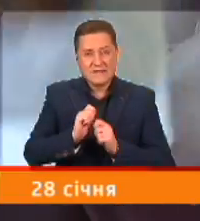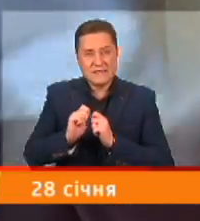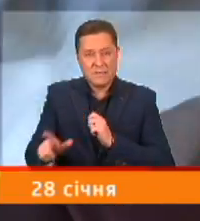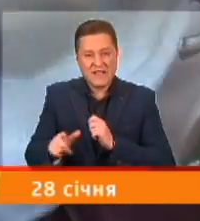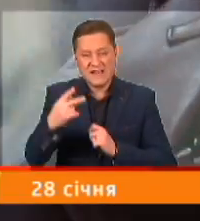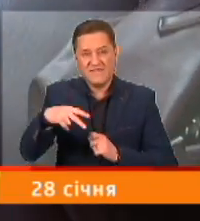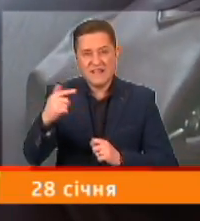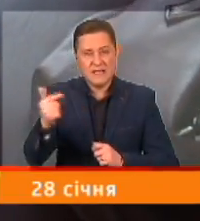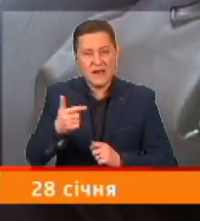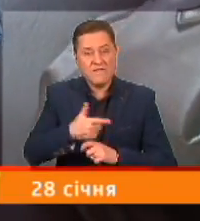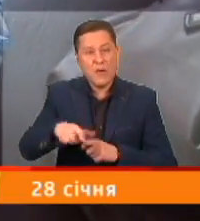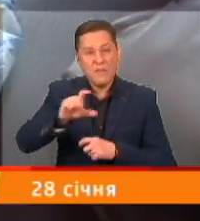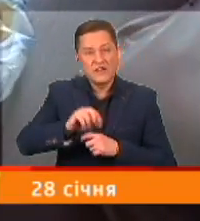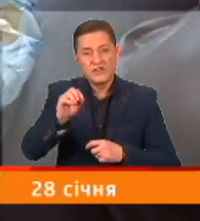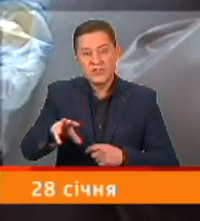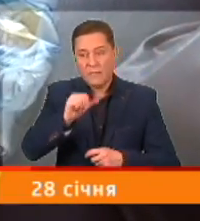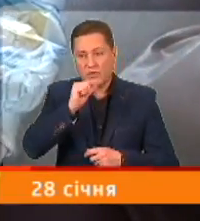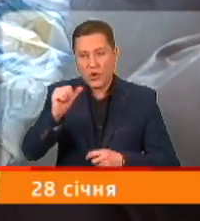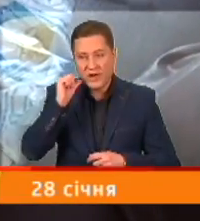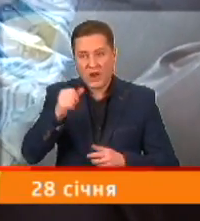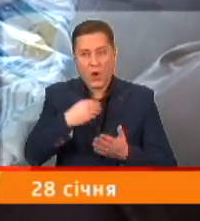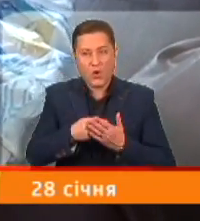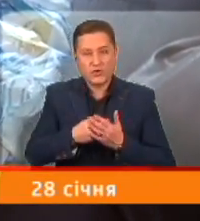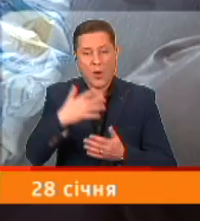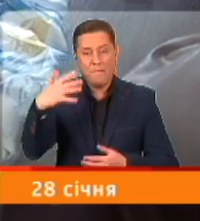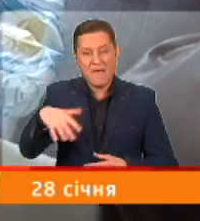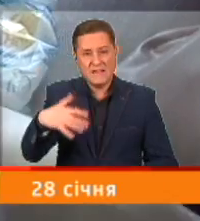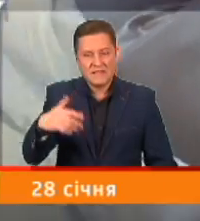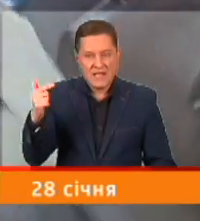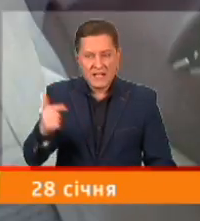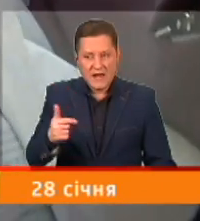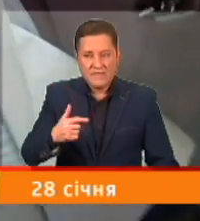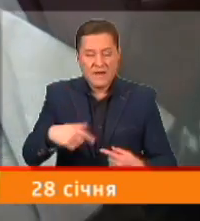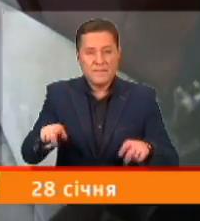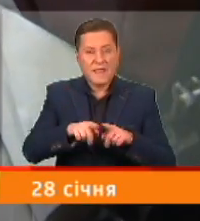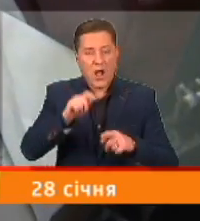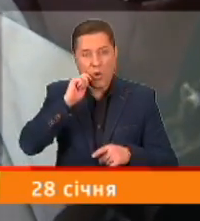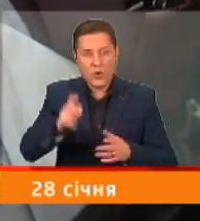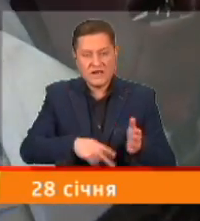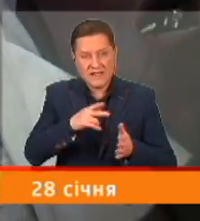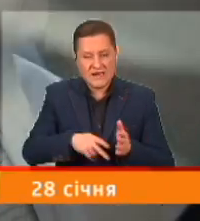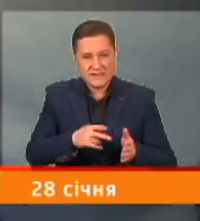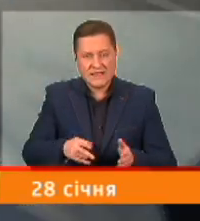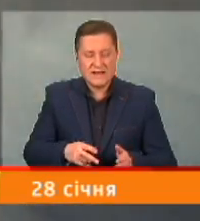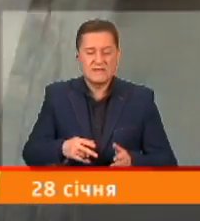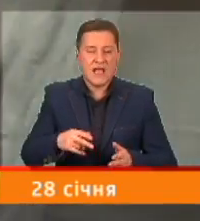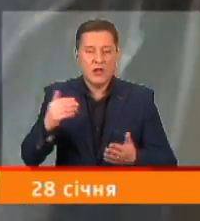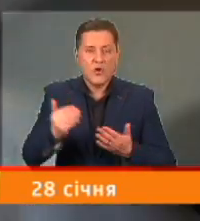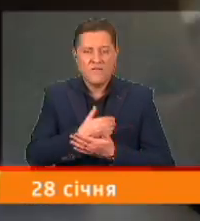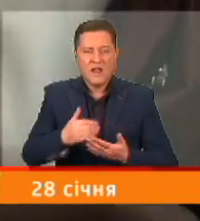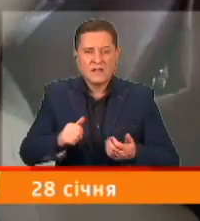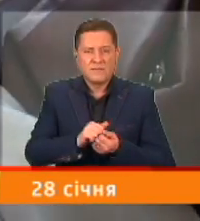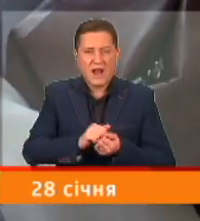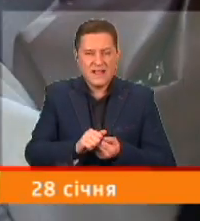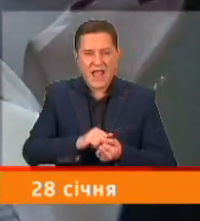на 20 гривень більше, ніж торік. Тепер вона коштує 50. Так «Укрзалізниця» покриває вартість нових засобів для